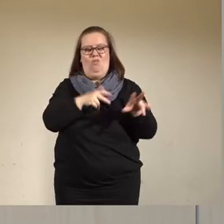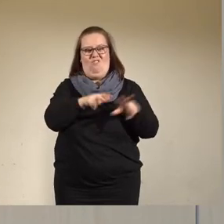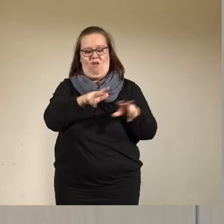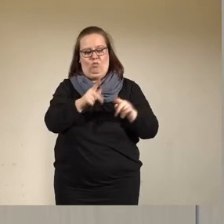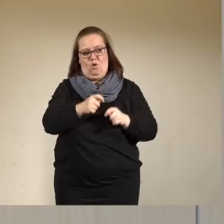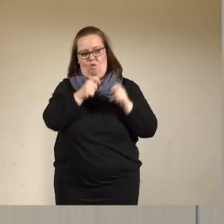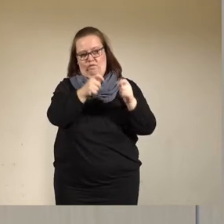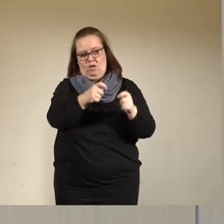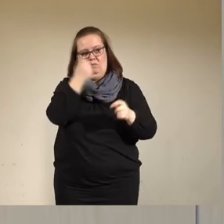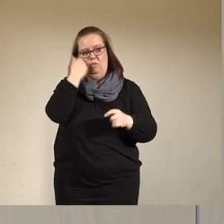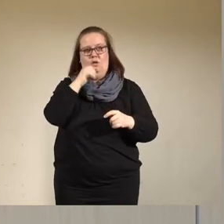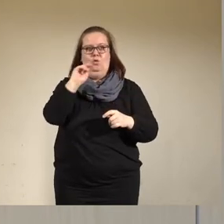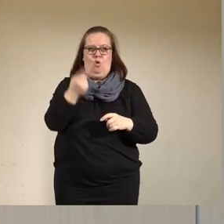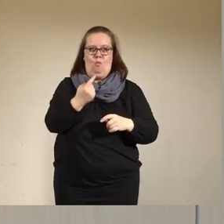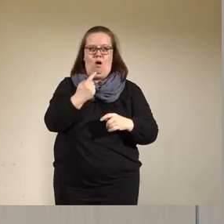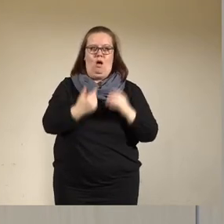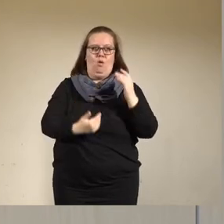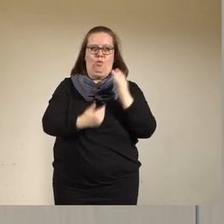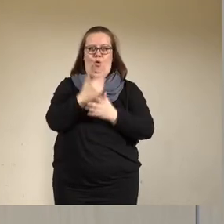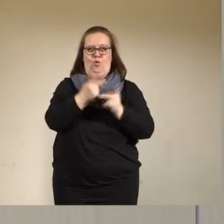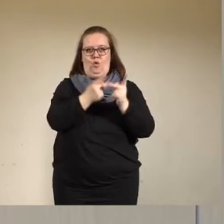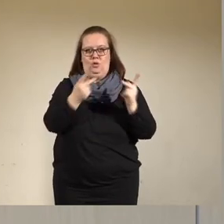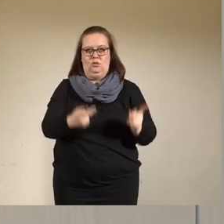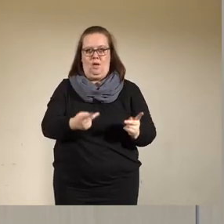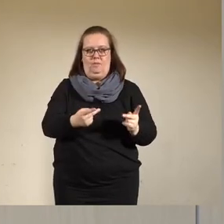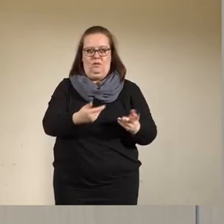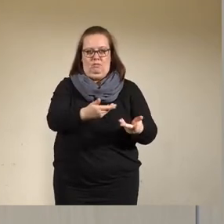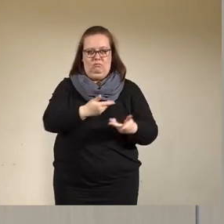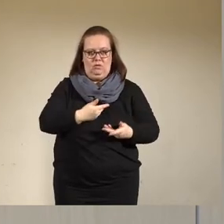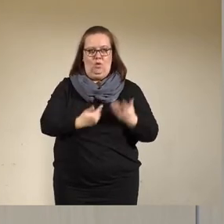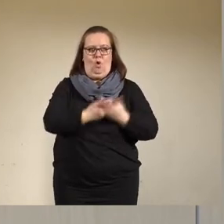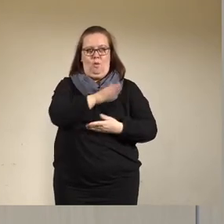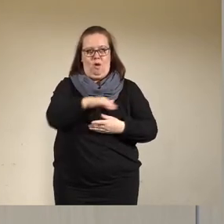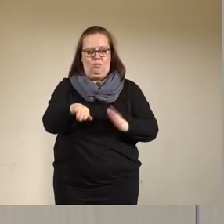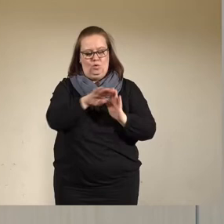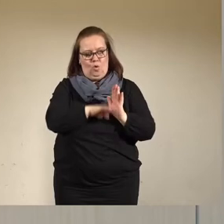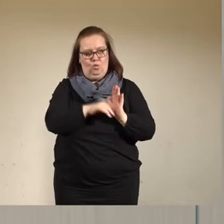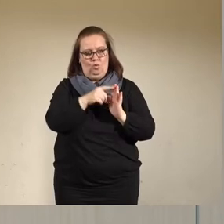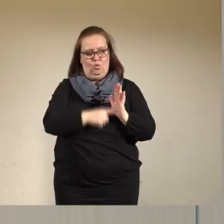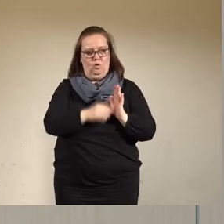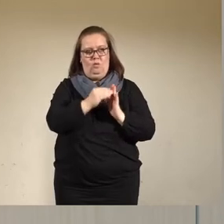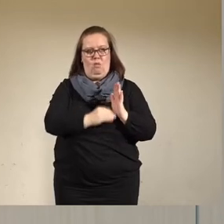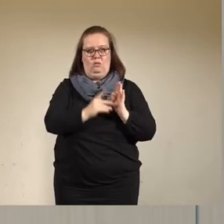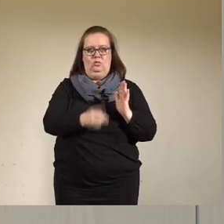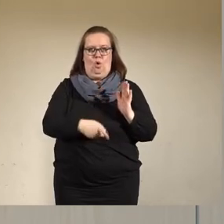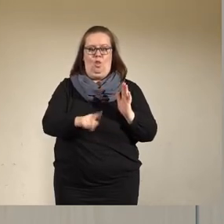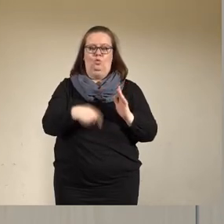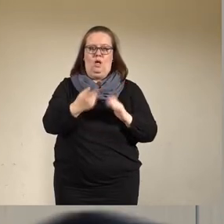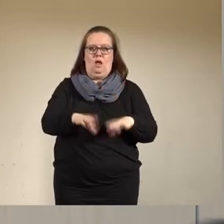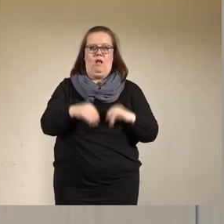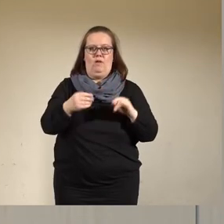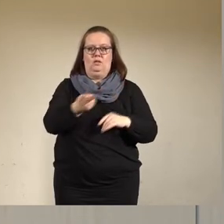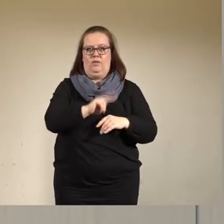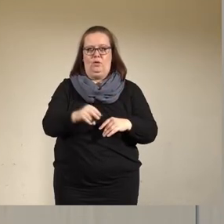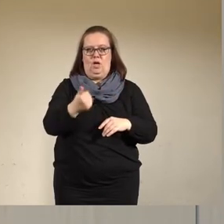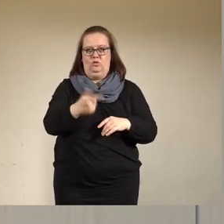den Auftrag gegeben, noch mal ein neues Konzept vorzulegen, eine neue Parkgebührenordnung vorzulegen. die wir dann Anfang des Jahres